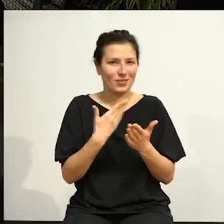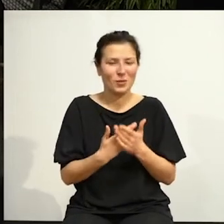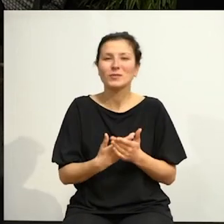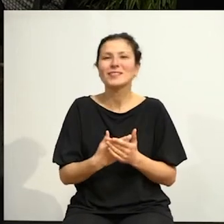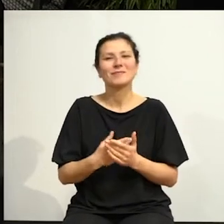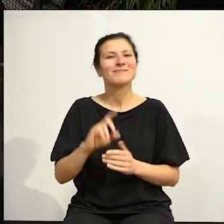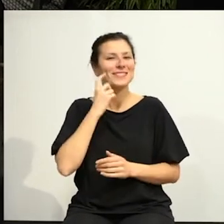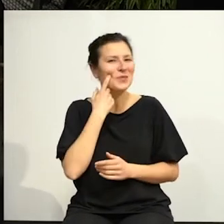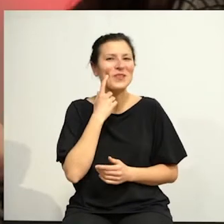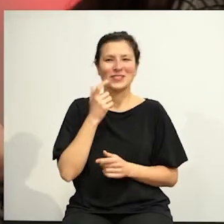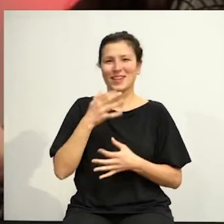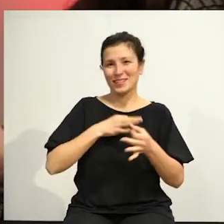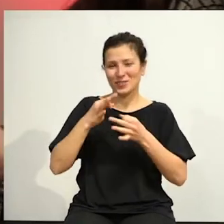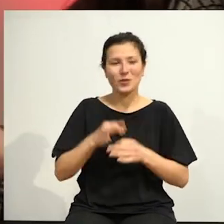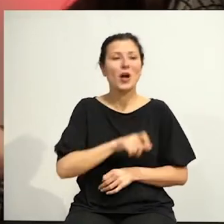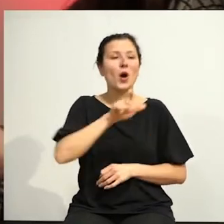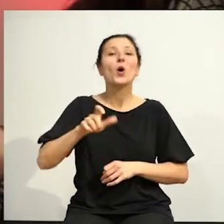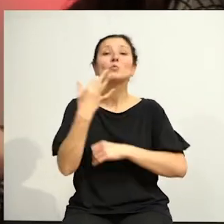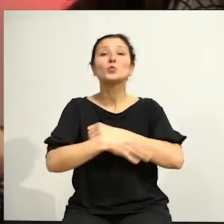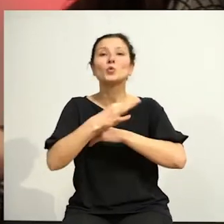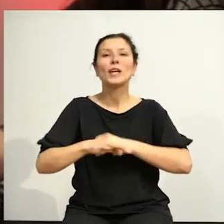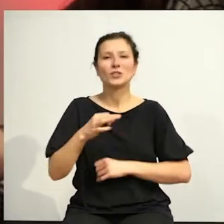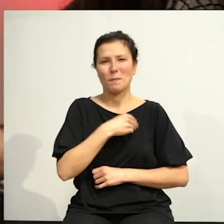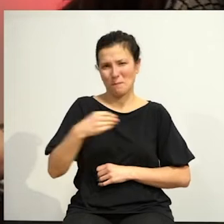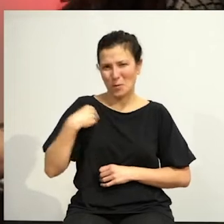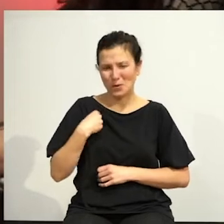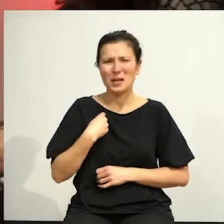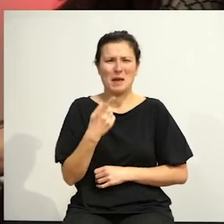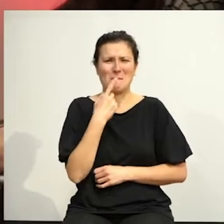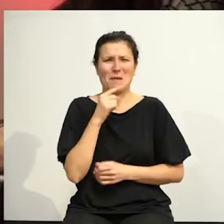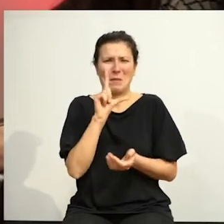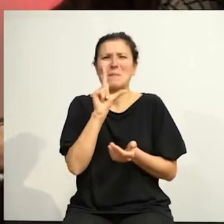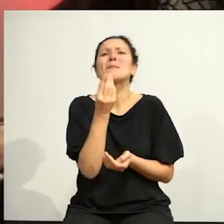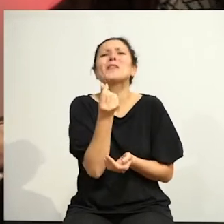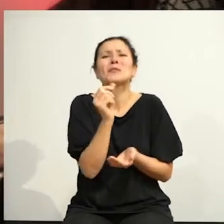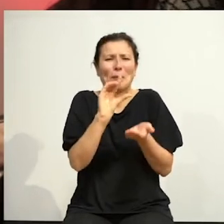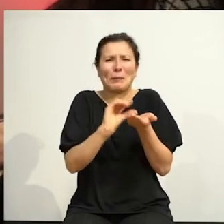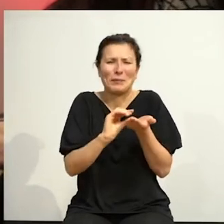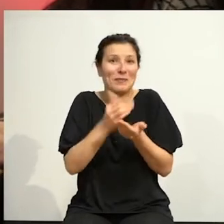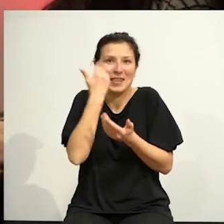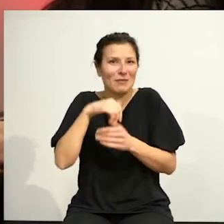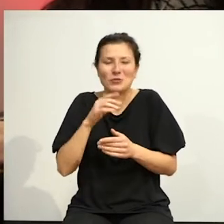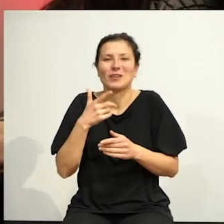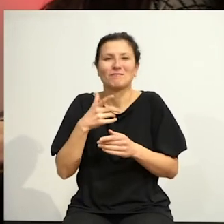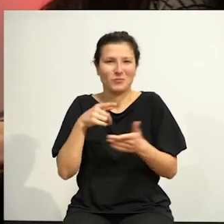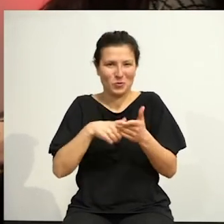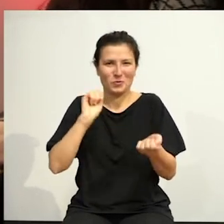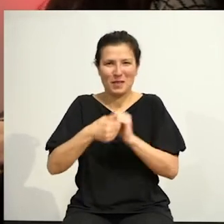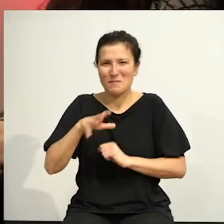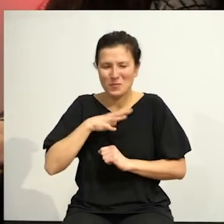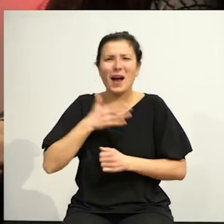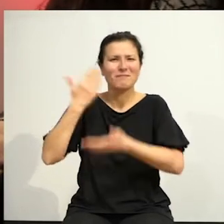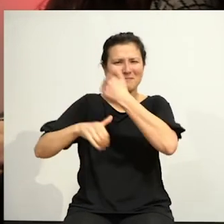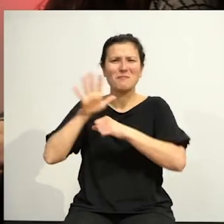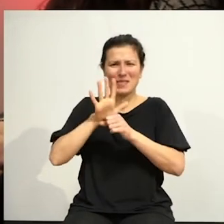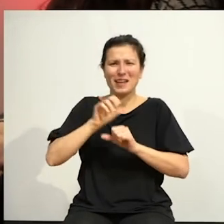zabawna historia. Po prostu studenci polonistyki zazwyczaj mają mały budżet, co chyba, nie wiem, czy się to zmieniło, ale takie jeszcze było 15 lat temu. I pamiętam,